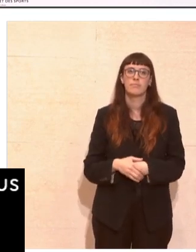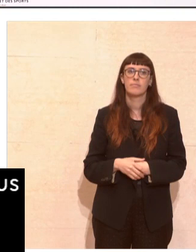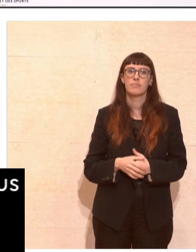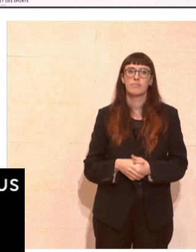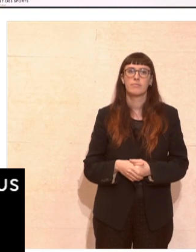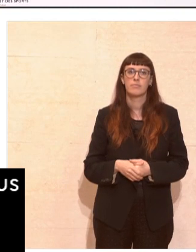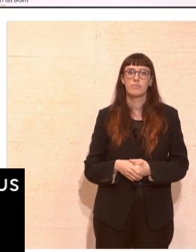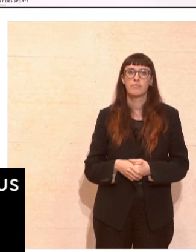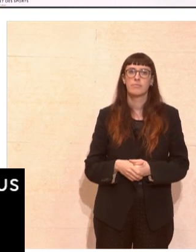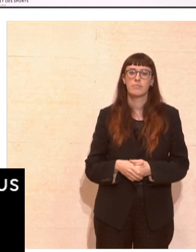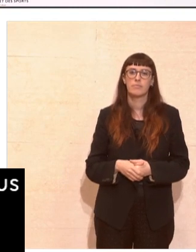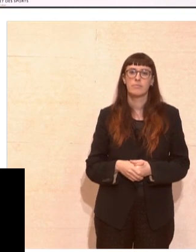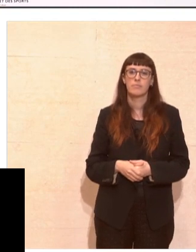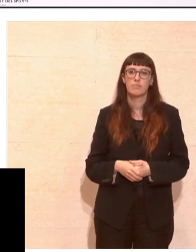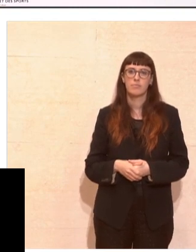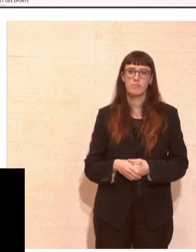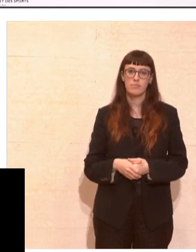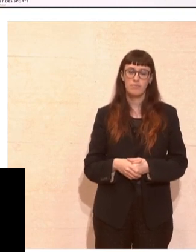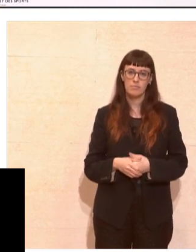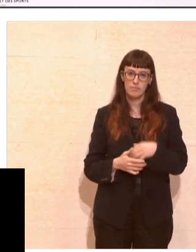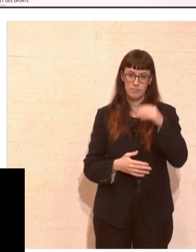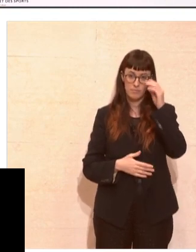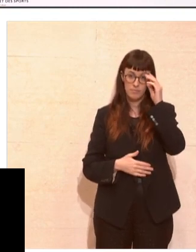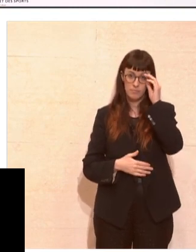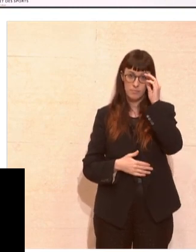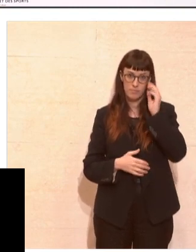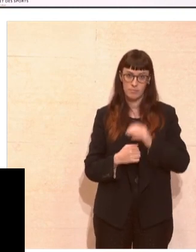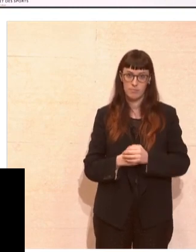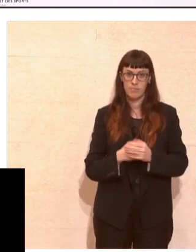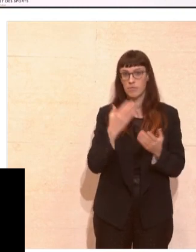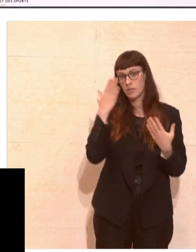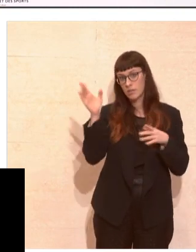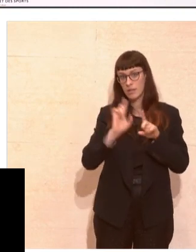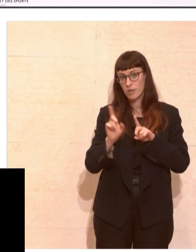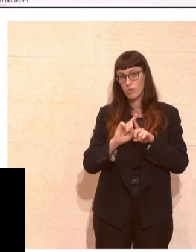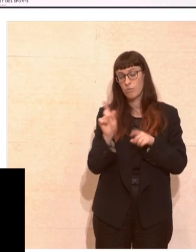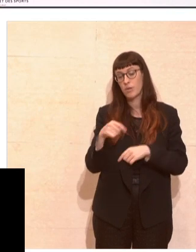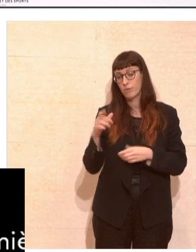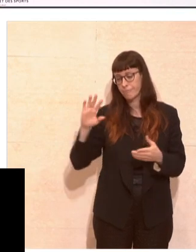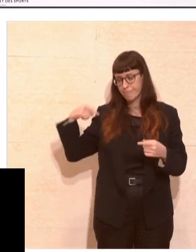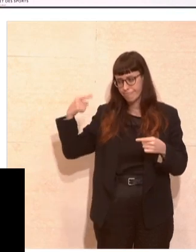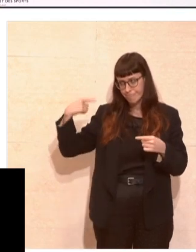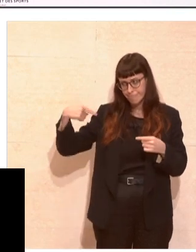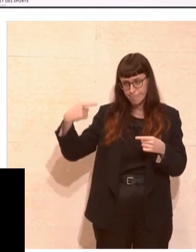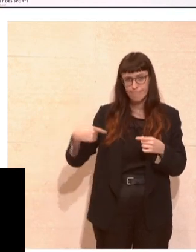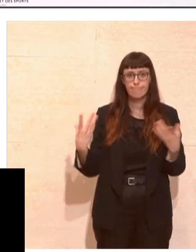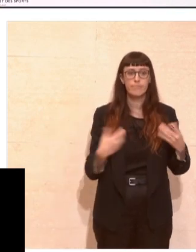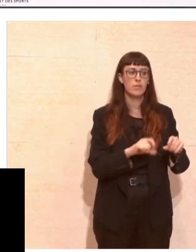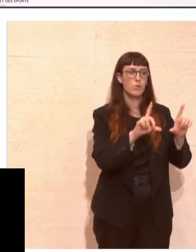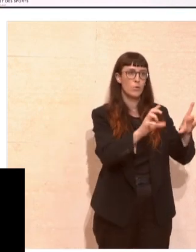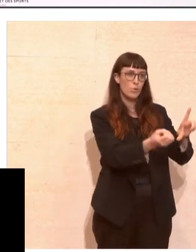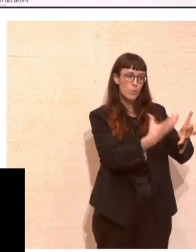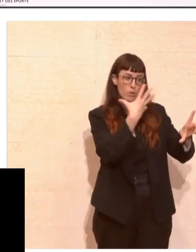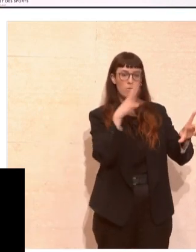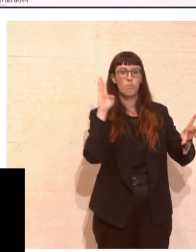Le dernier point, et bien sûr, on en a déjà beaucoup parlé, c'est la lumière bleue émise par les écrans. Donc cette lumière bleue, où est-ce